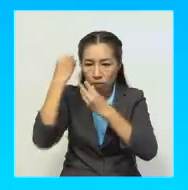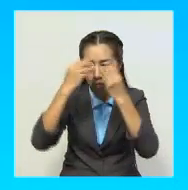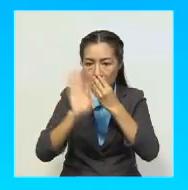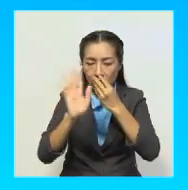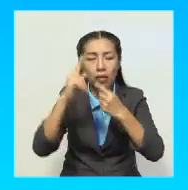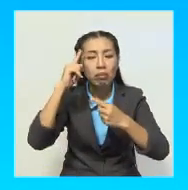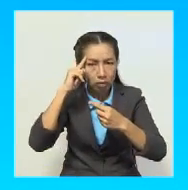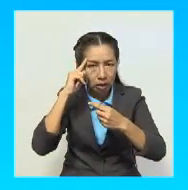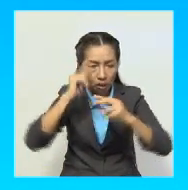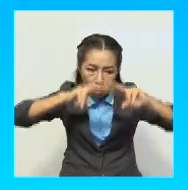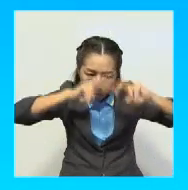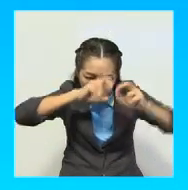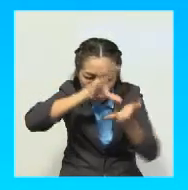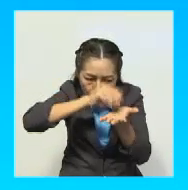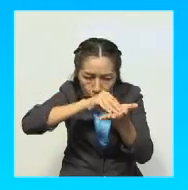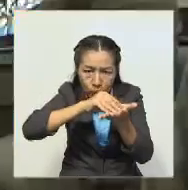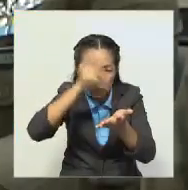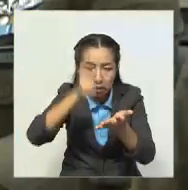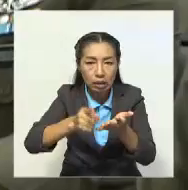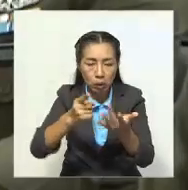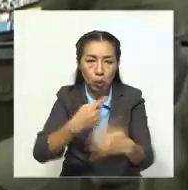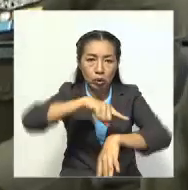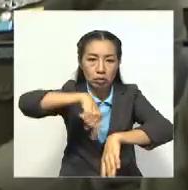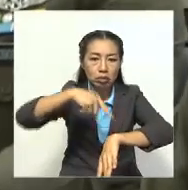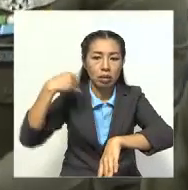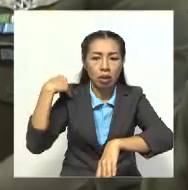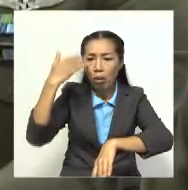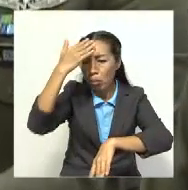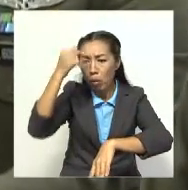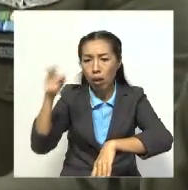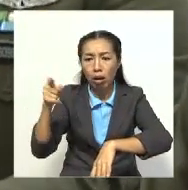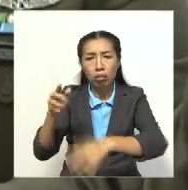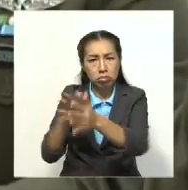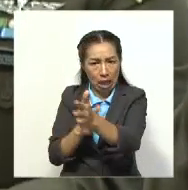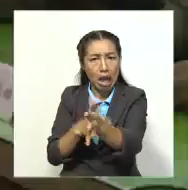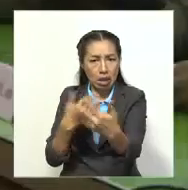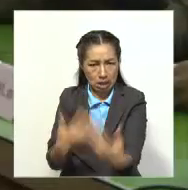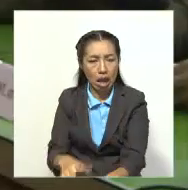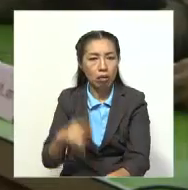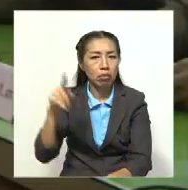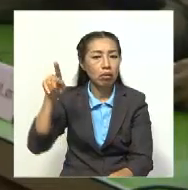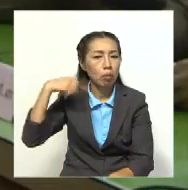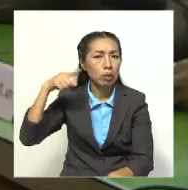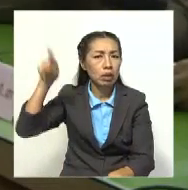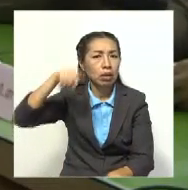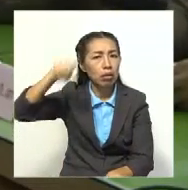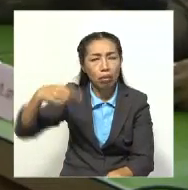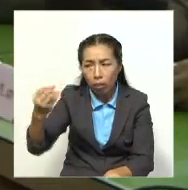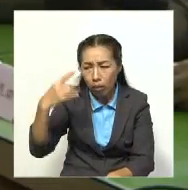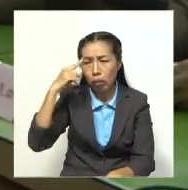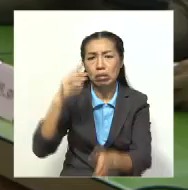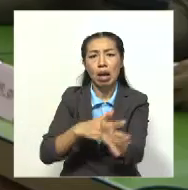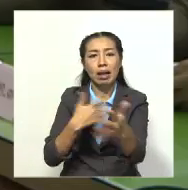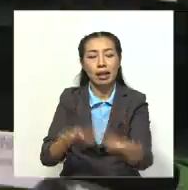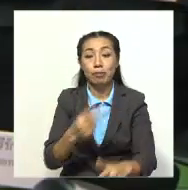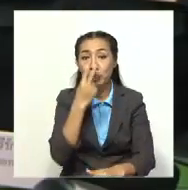าดว่าต้องใช้เวลาในการหาข้อเท็จจริงเนื่องจากต้องยอมรับว่าเหตุการณ์นี้เกิดขึ้นมาสักระยะหนึ่งแล้วฟังประเด็นนี้บางช่วงบางต